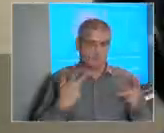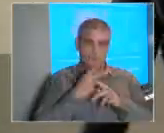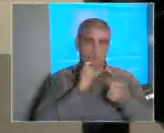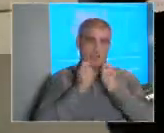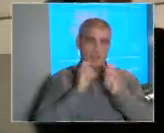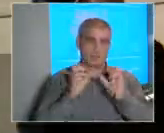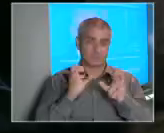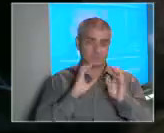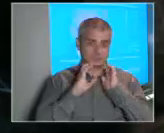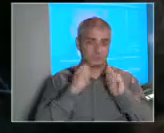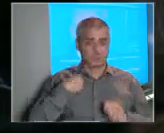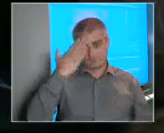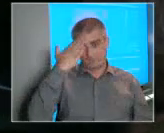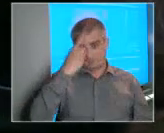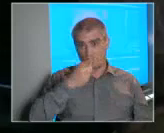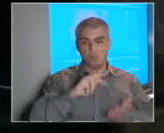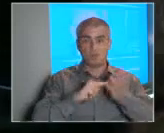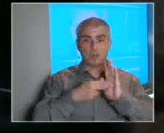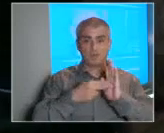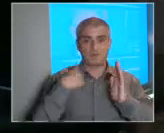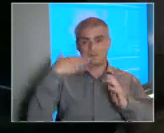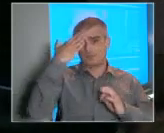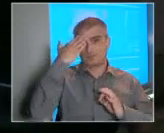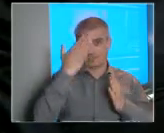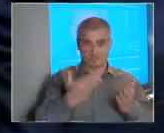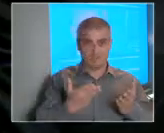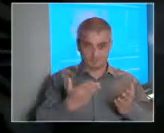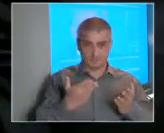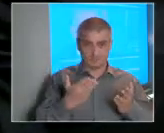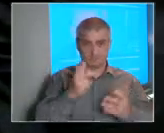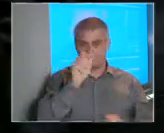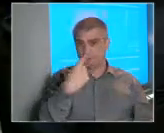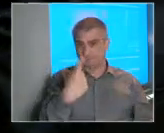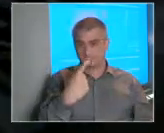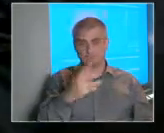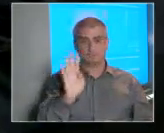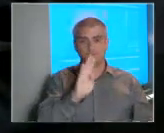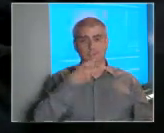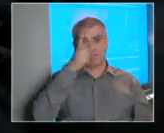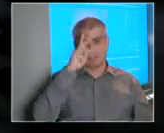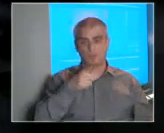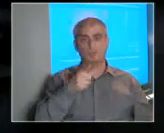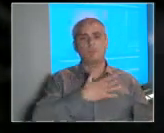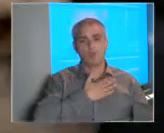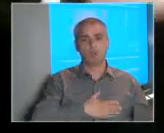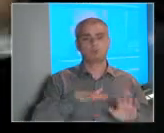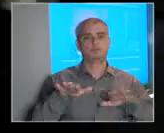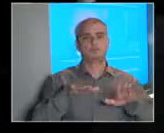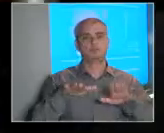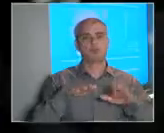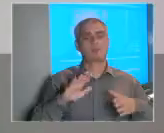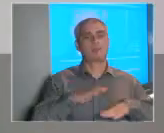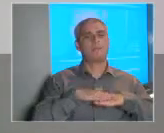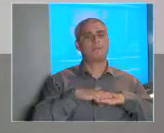תקשורתיים. אני חושב בהכירי את המערכת הפוליטית ובהכירי את האיש נתניהו ואת הליכוד, הם רוצים ממשלת